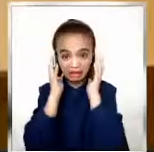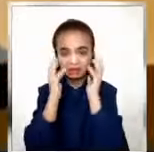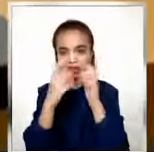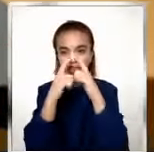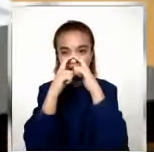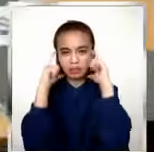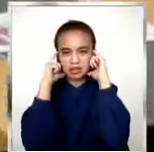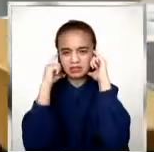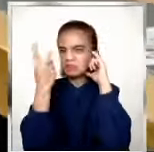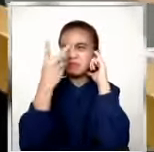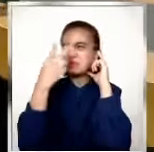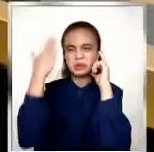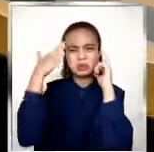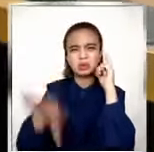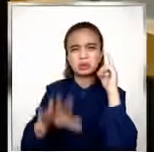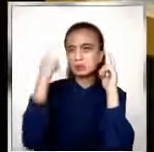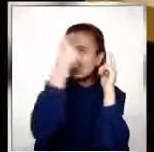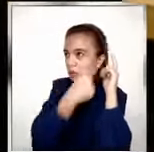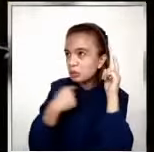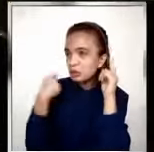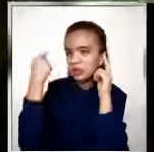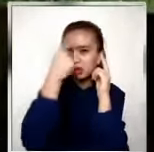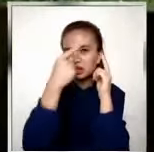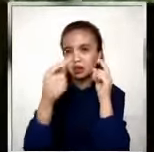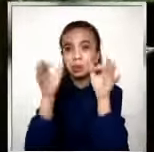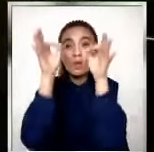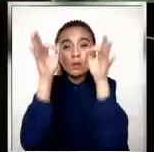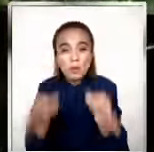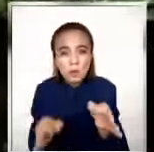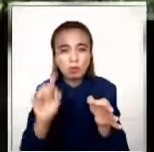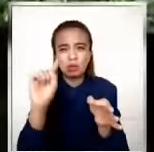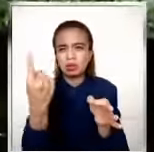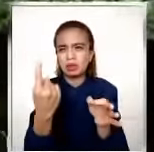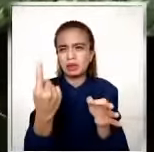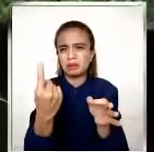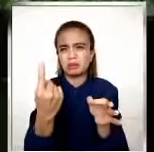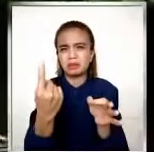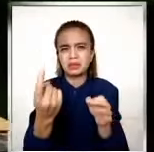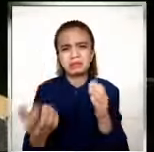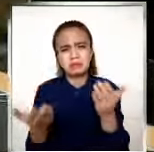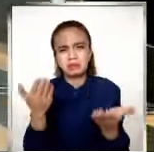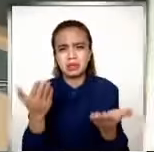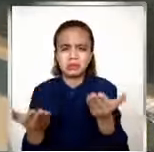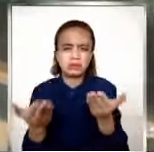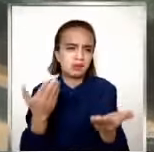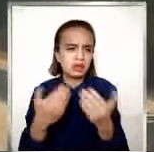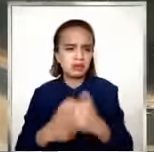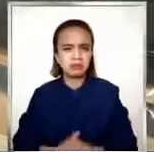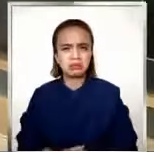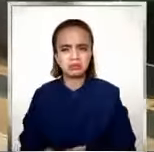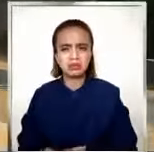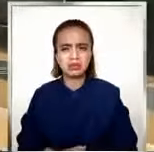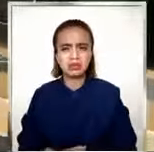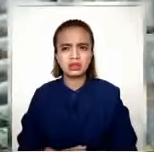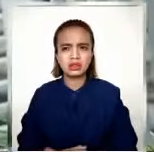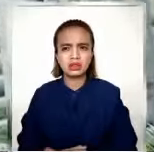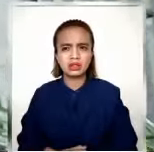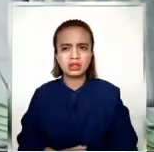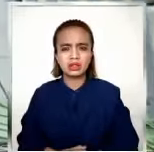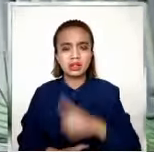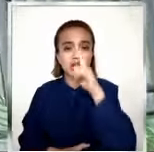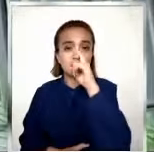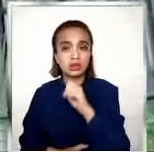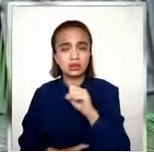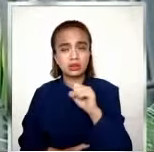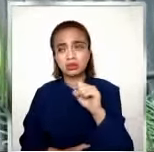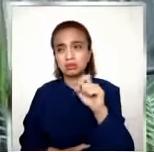talaga. Payat lang eh, na parang yung age niya siguro hindi around 22 to 25 ko. Kung